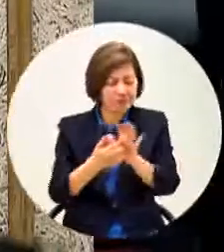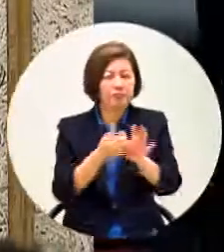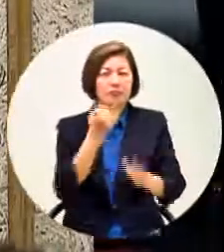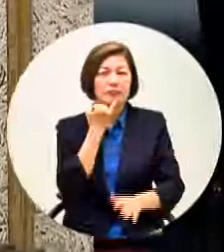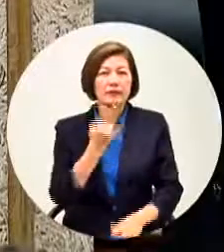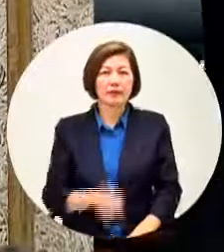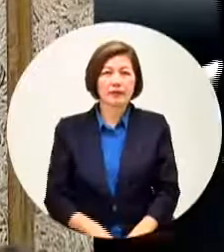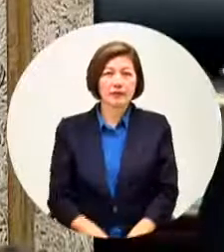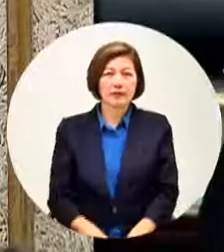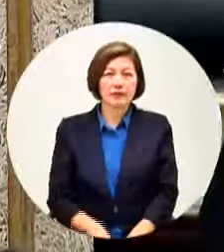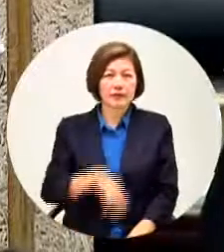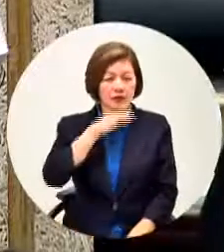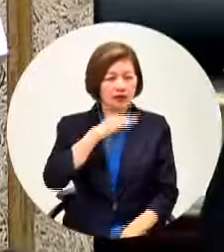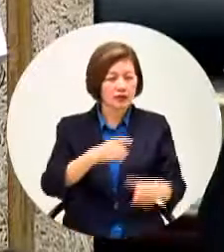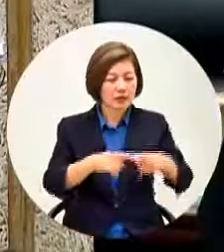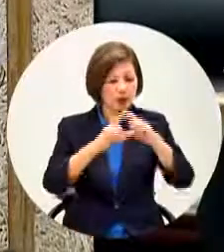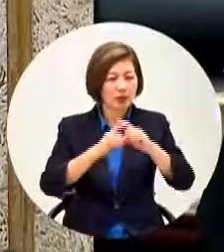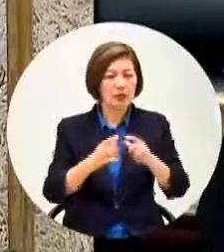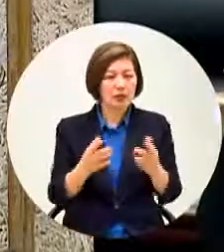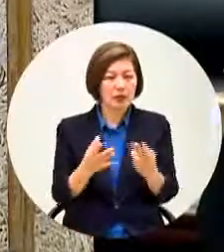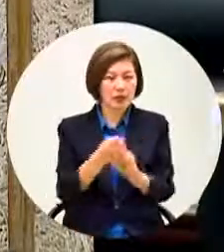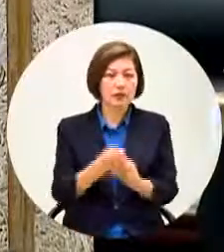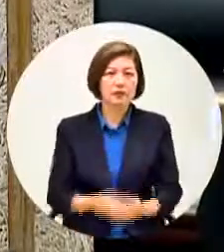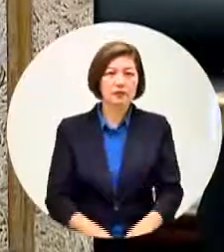等下你甲做伙回答无？